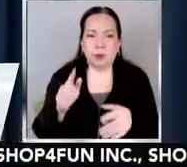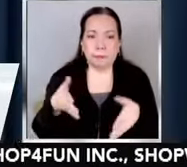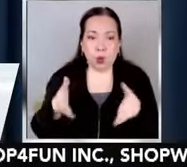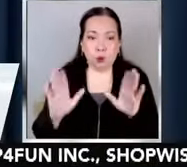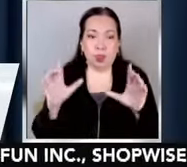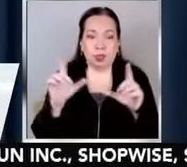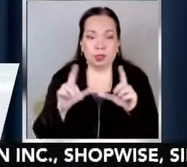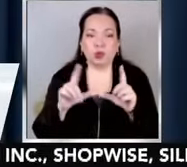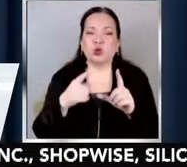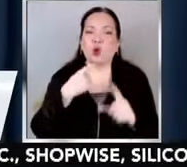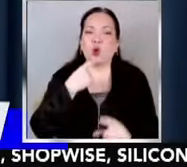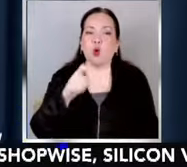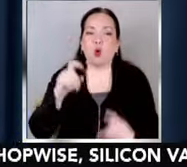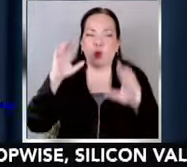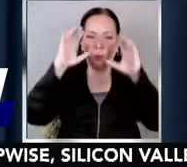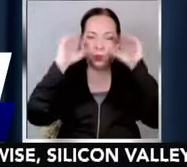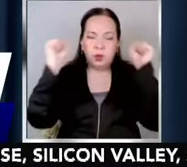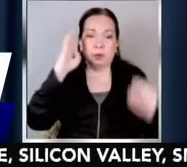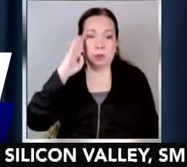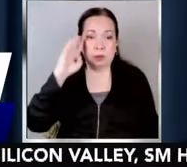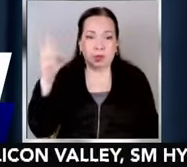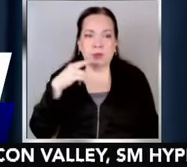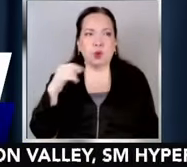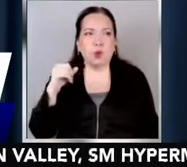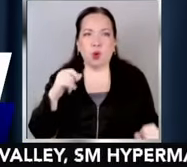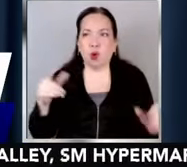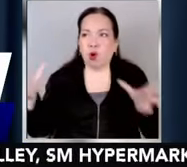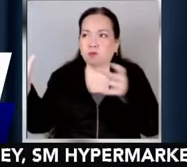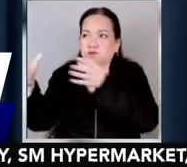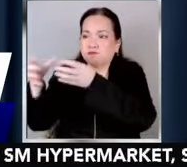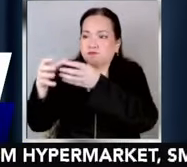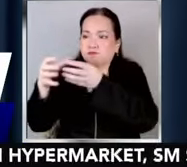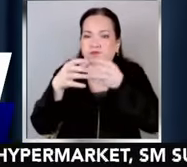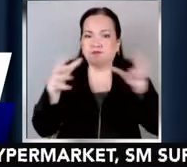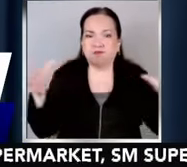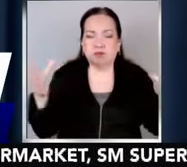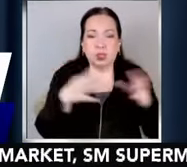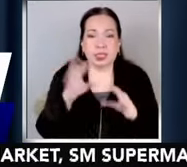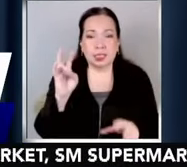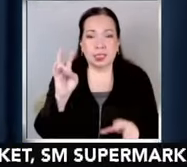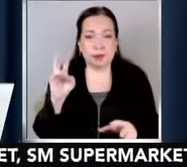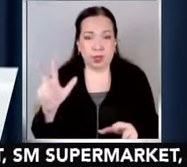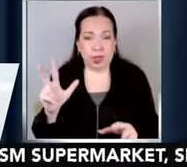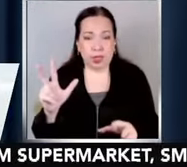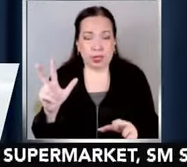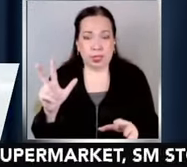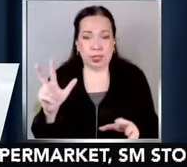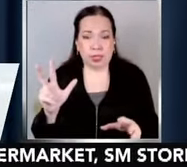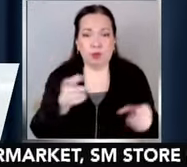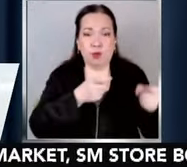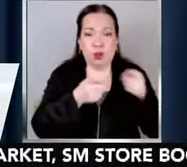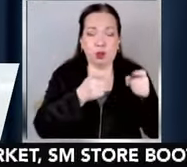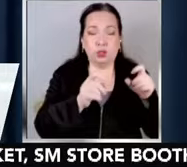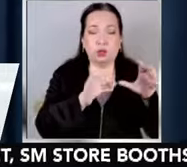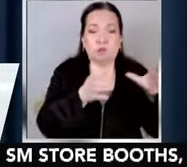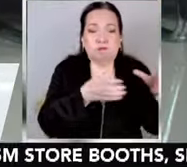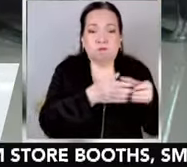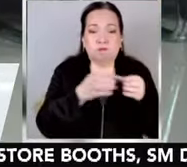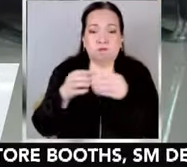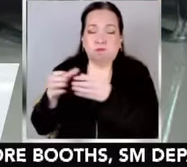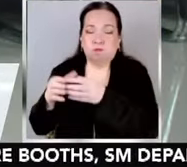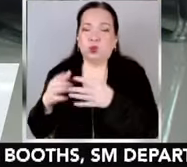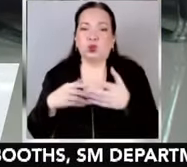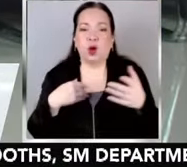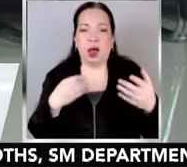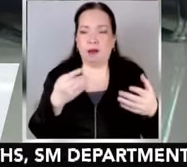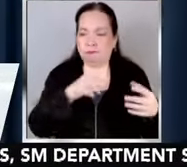Pangulo. Integrate natin itong lahat ng 73 trade regulatory agencies, magkakaroon ng business process mapping.